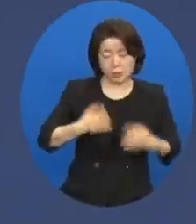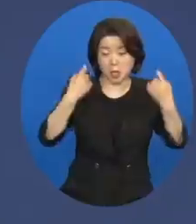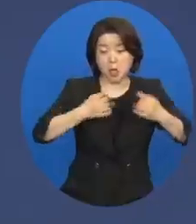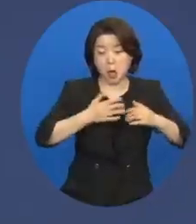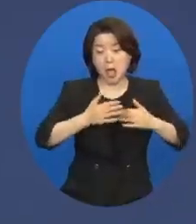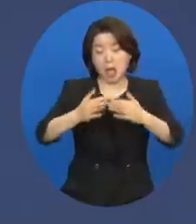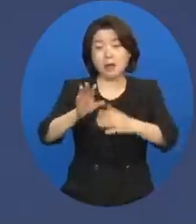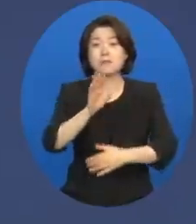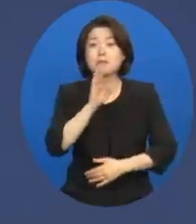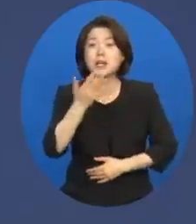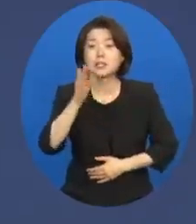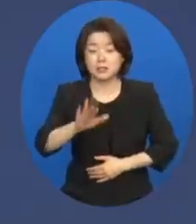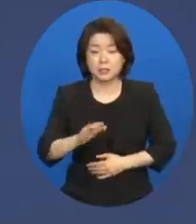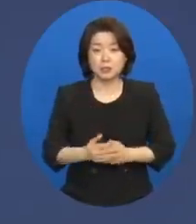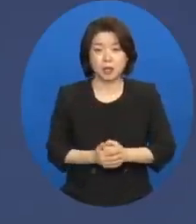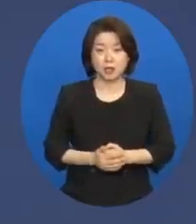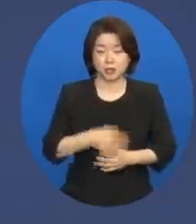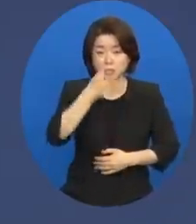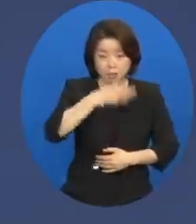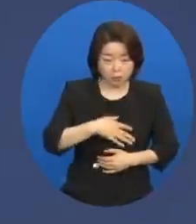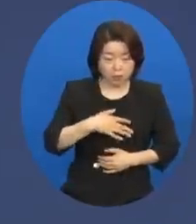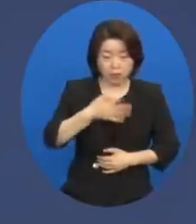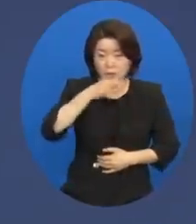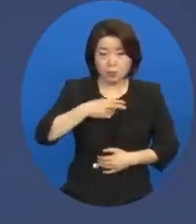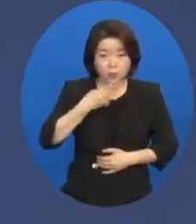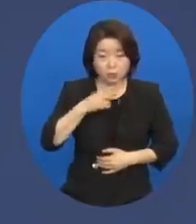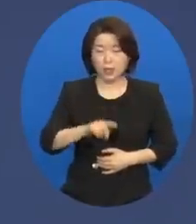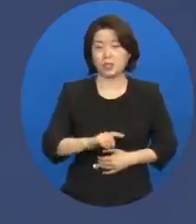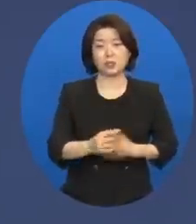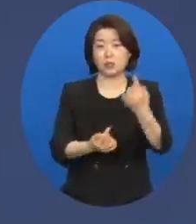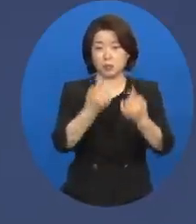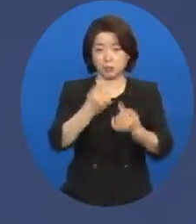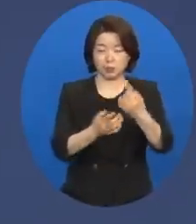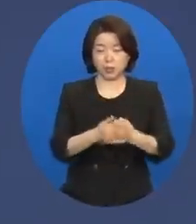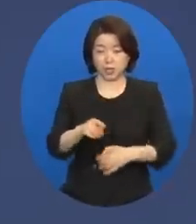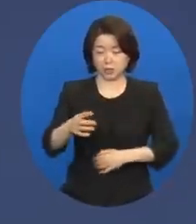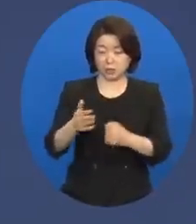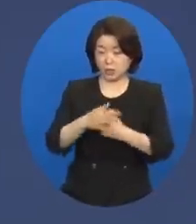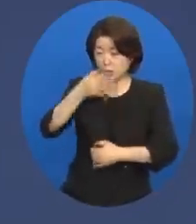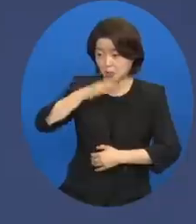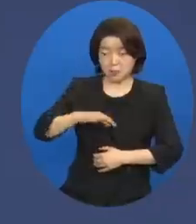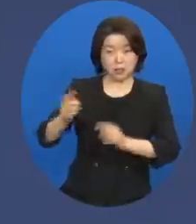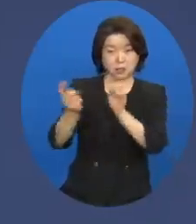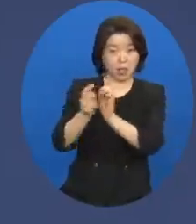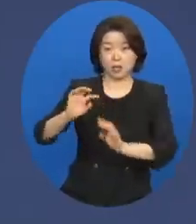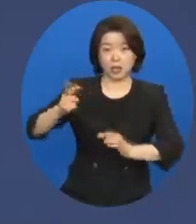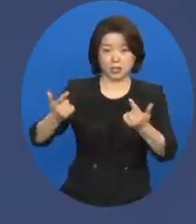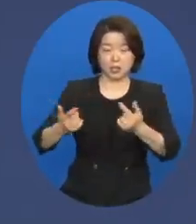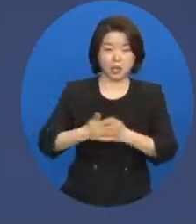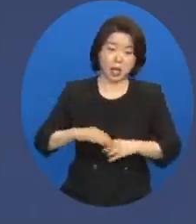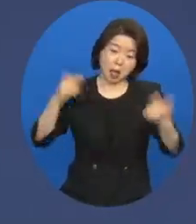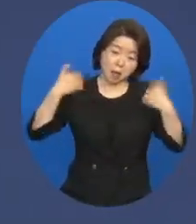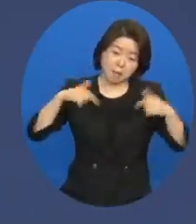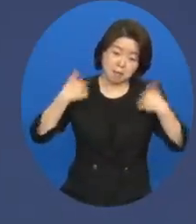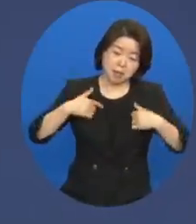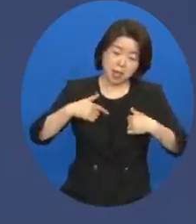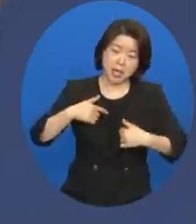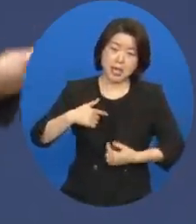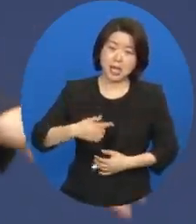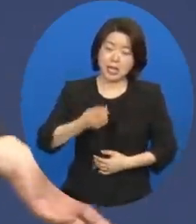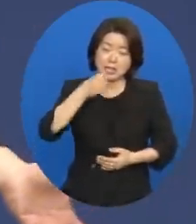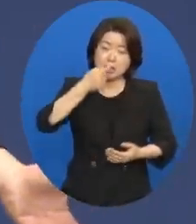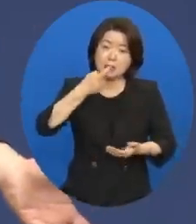했어도 그 무슨 힘들다 안 힘들다 이거보다도 그것 때문에 어려움 당한 건 없었어요. 왜냐하면 매일 만나를 주셨고